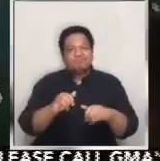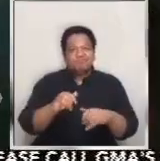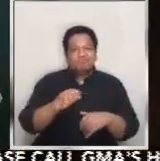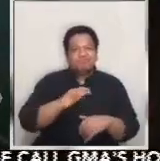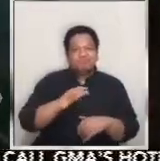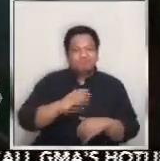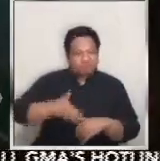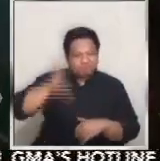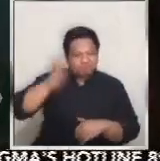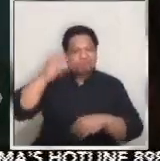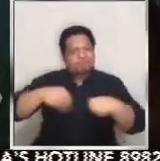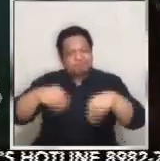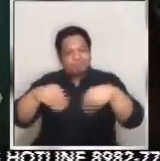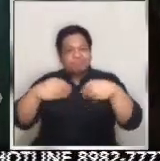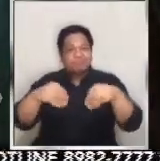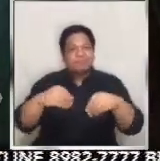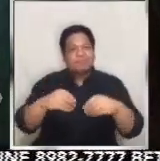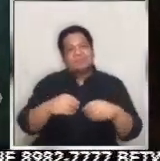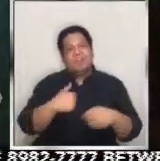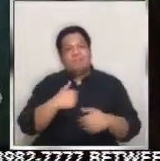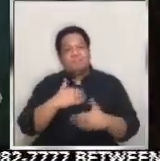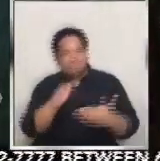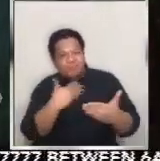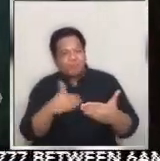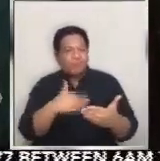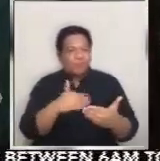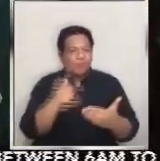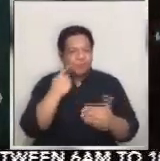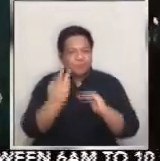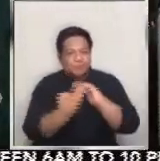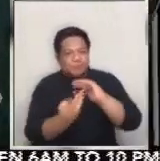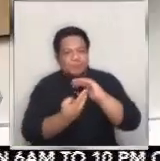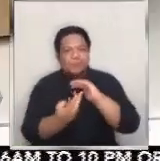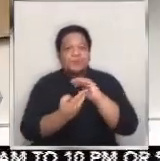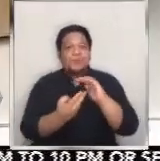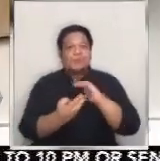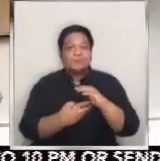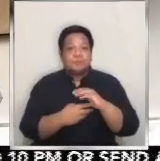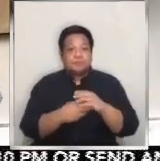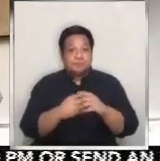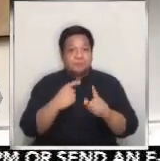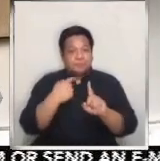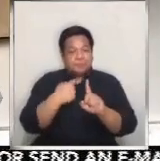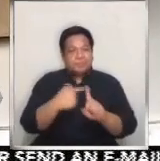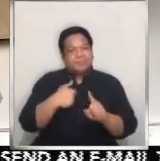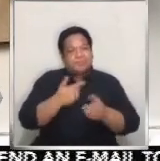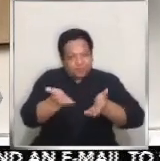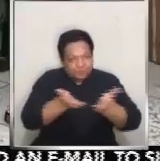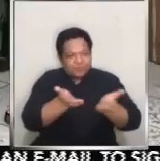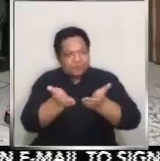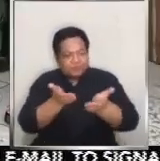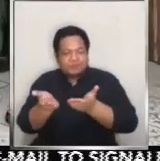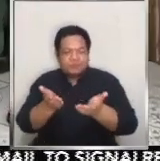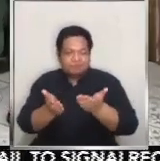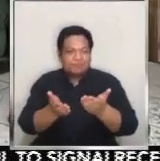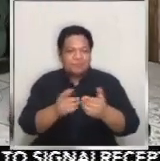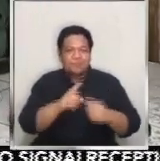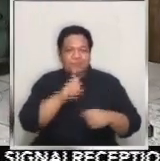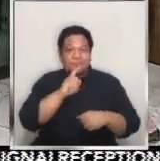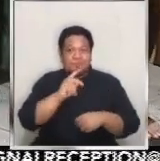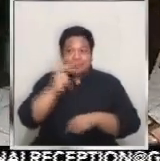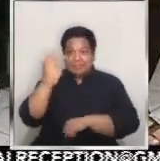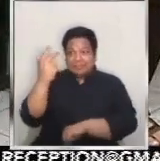pa niya ang kanyang customers, bukod pa sa mismong siya ang nagsuserve. Kaya naman, tatlong araw pa lang mula nang